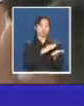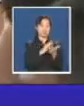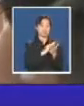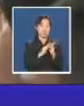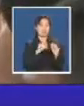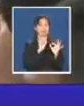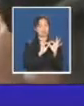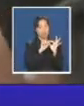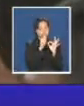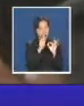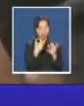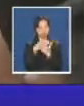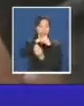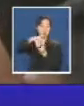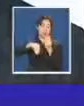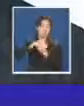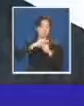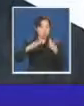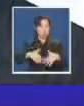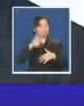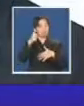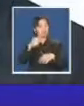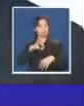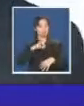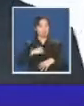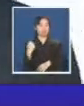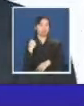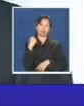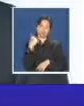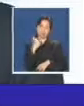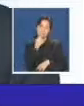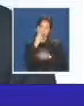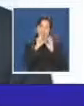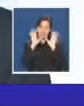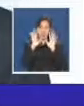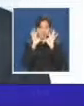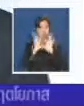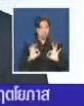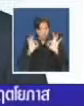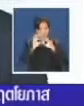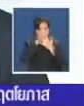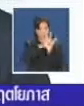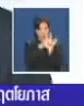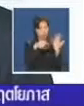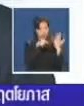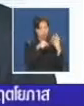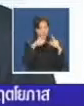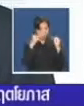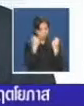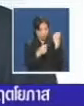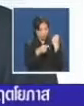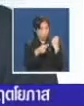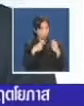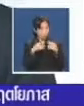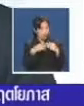นั้นมีรายได้ดีขึ้นมีความมั่นคงมากขึ้นอย่างชัดเจนโดยไม่กระทบคนเดือนนะครับมาตรการที่ที่เราให้กับคนที่มี